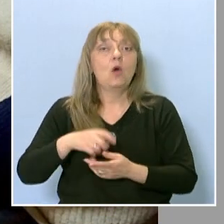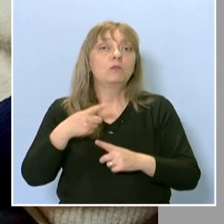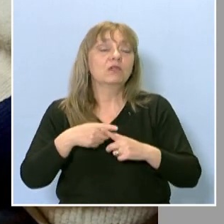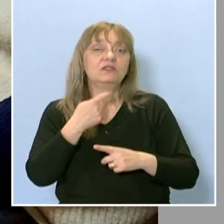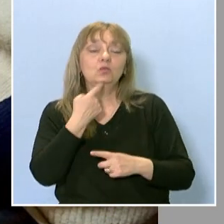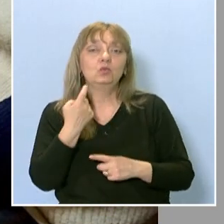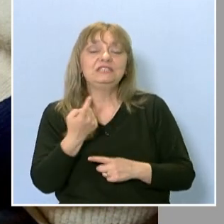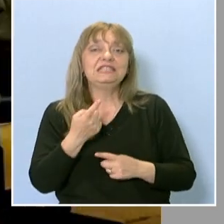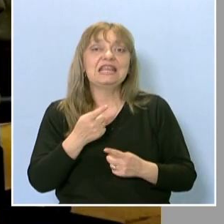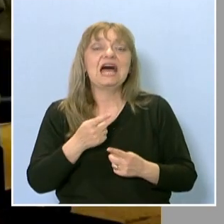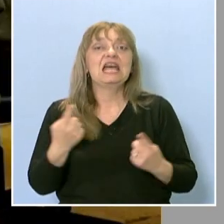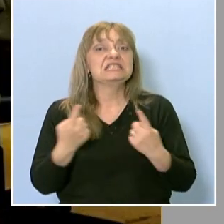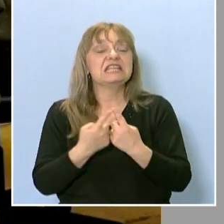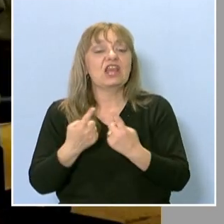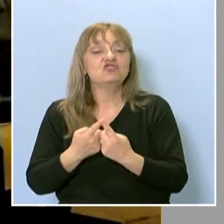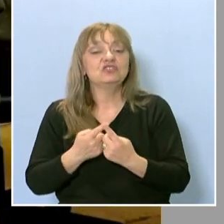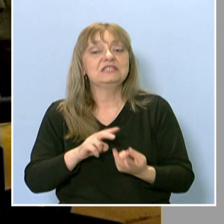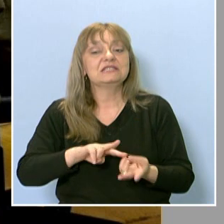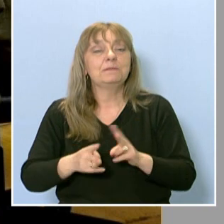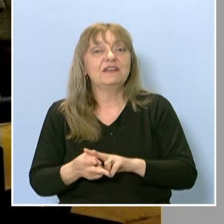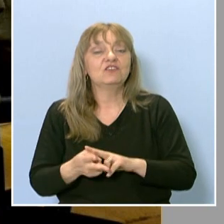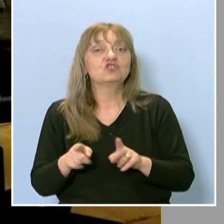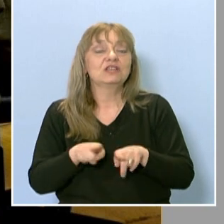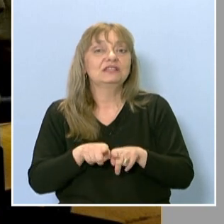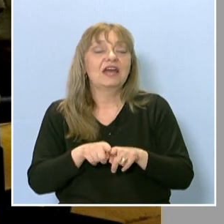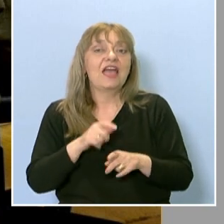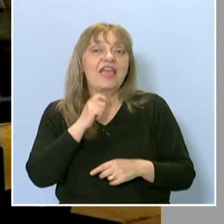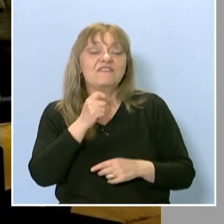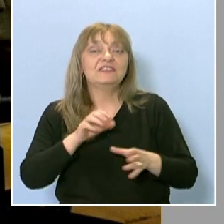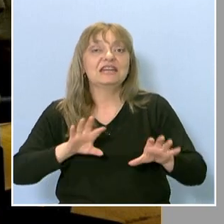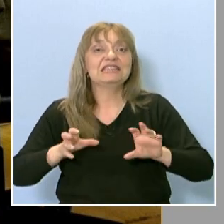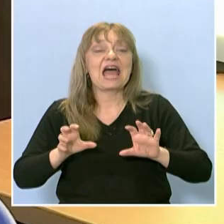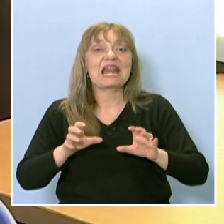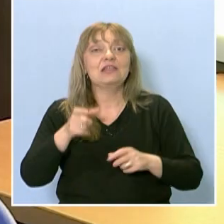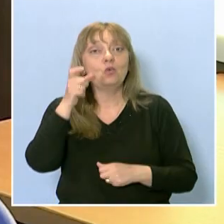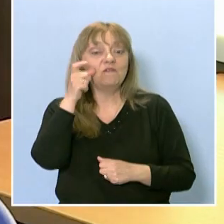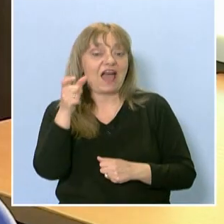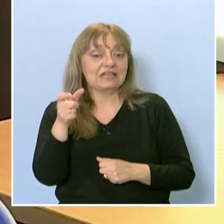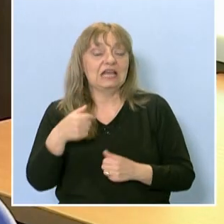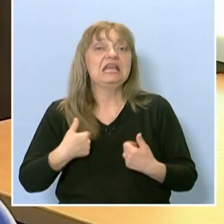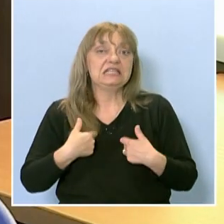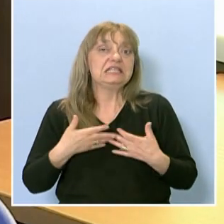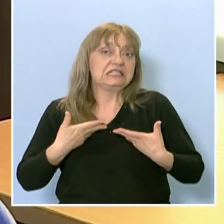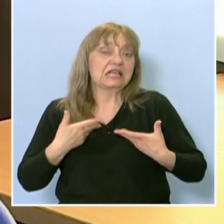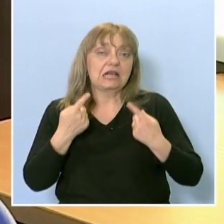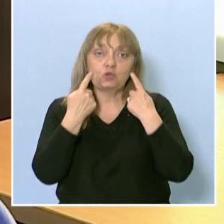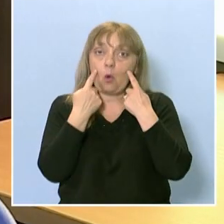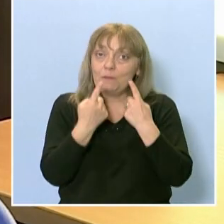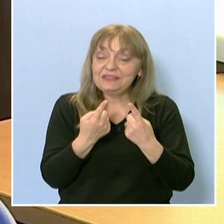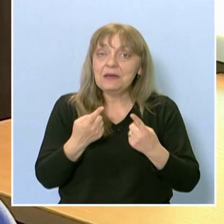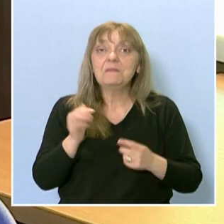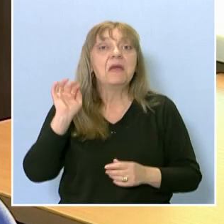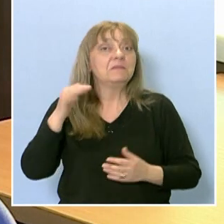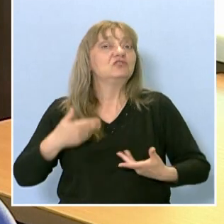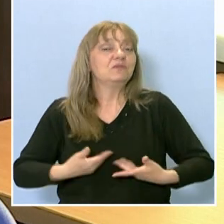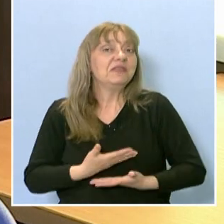в подкаст с продължение в ефира на Радио Варна. Исках да пробвам, защото ми беше